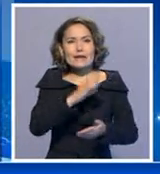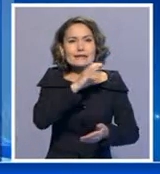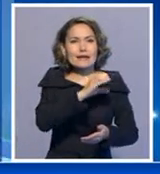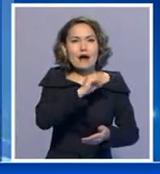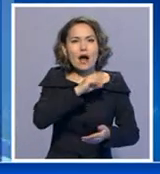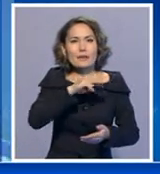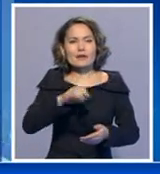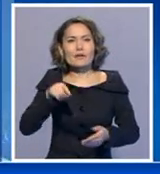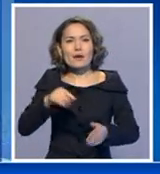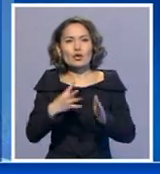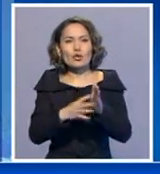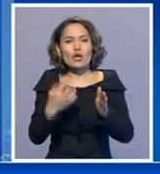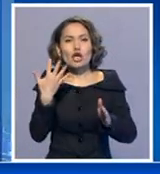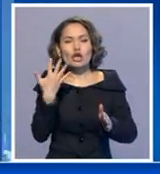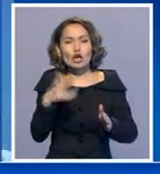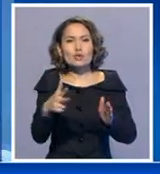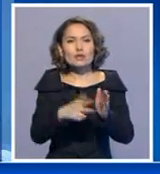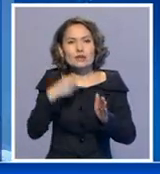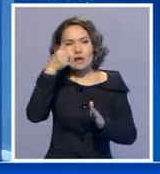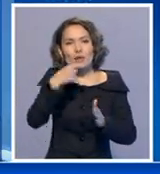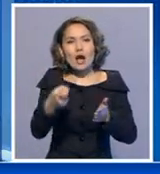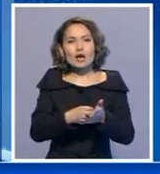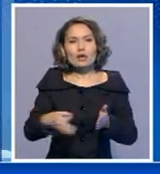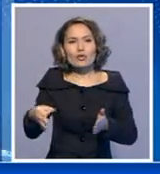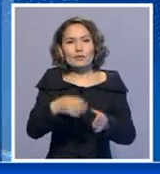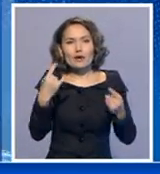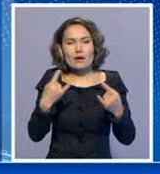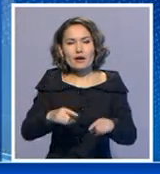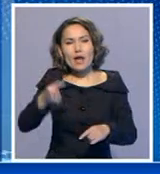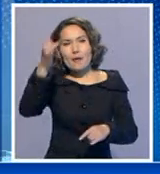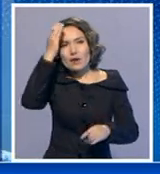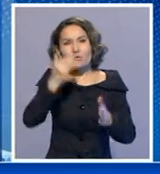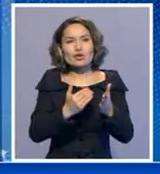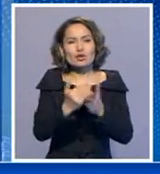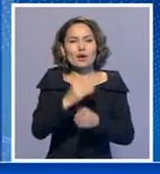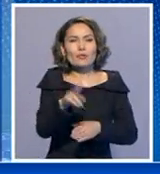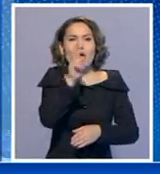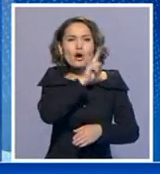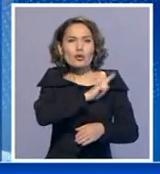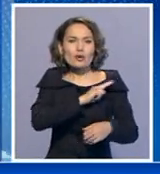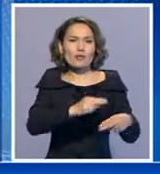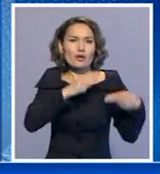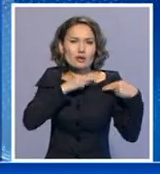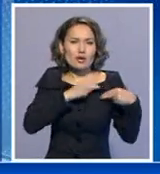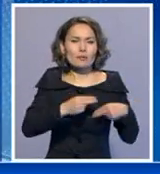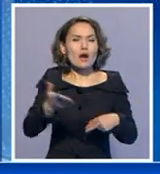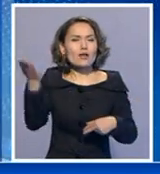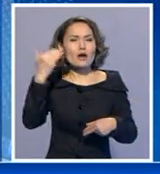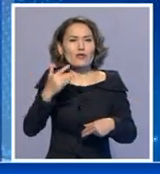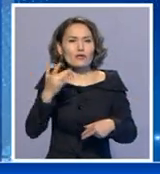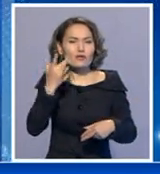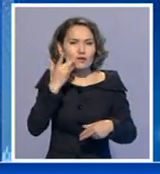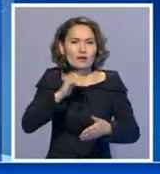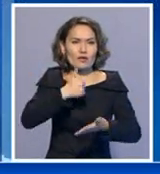Ахметов 1958 жылы Қарағанды облысында дүниеге келген, білімі жоғары. Еңбек жолында біраз жоғары лауазымды орындарда жұмыс